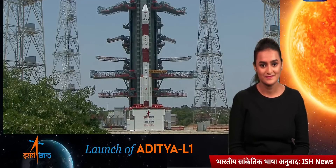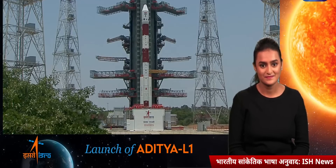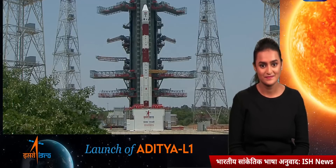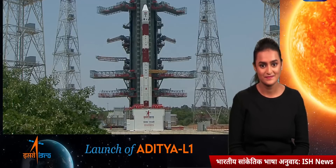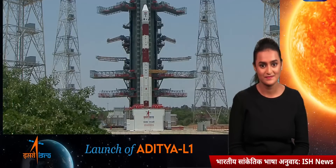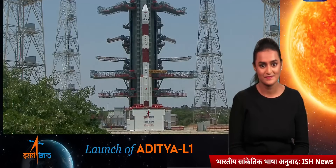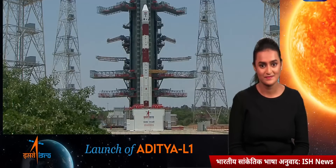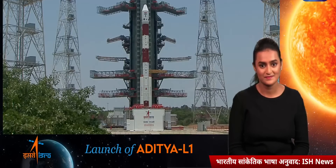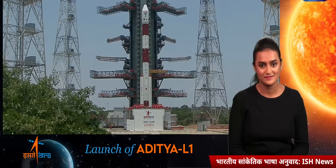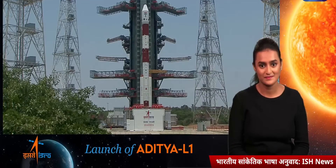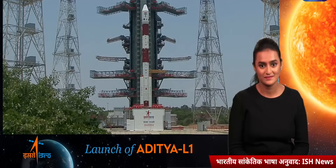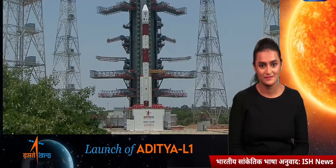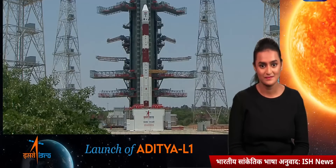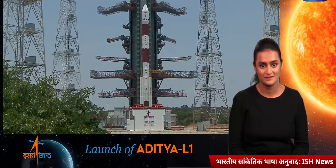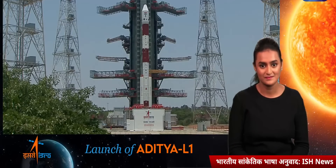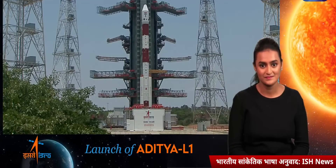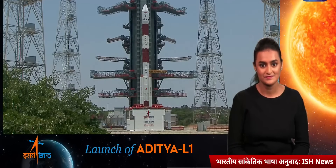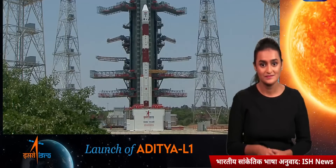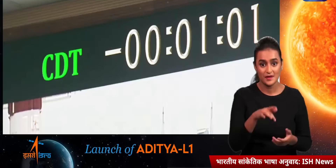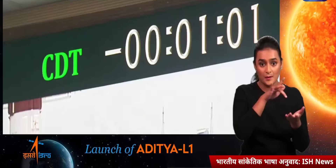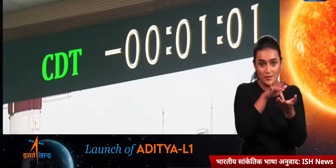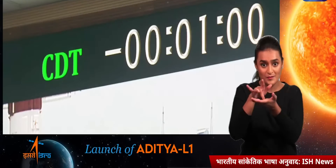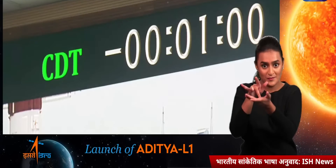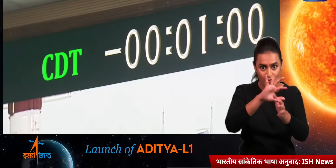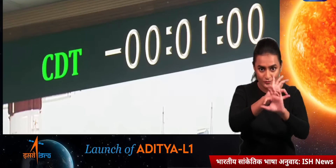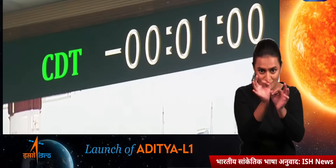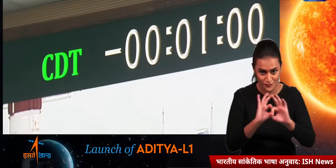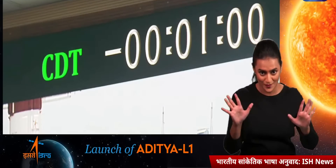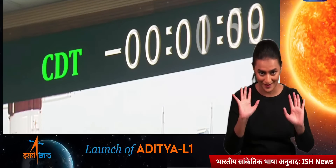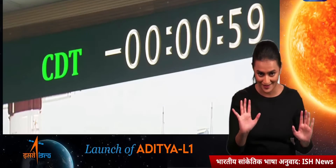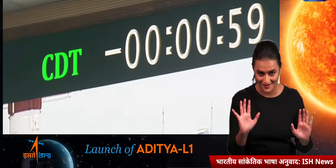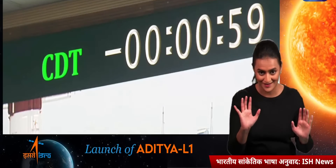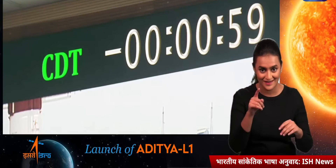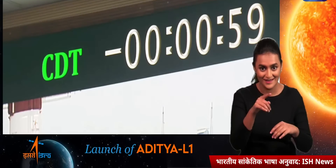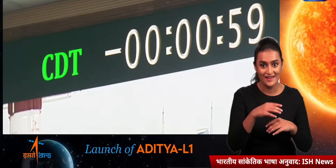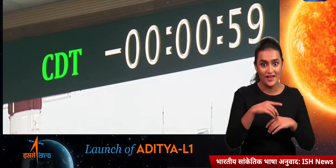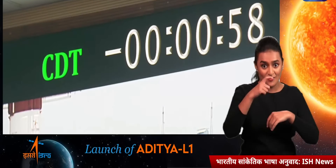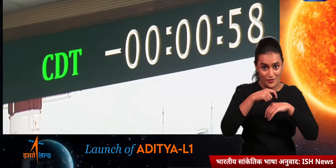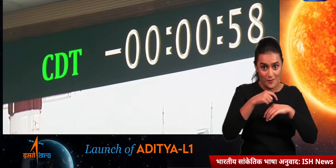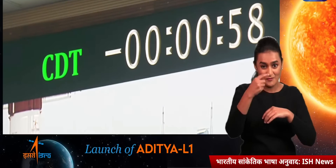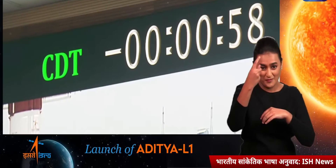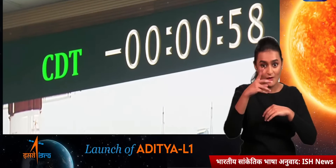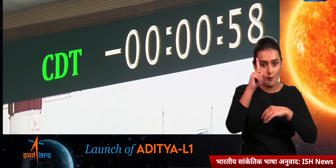All stations stand by for the timer. T-1 minute and counting.